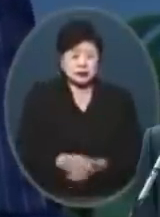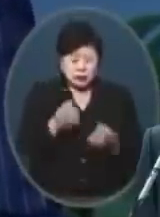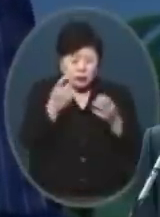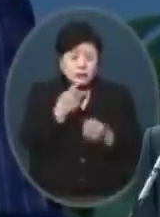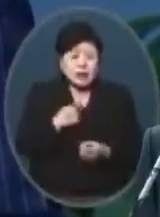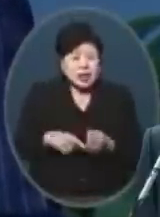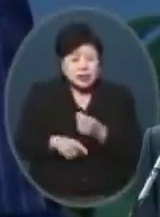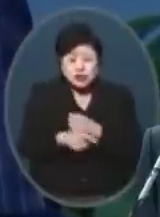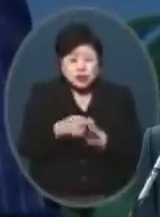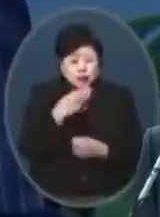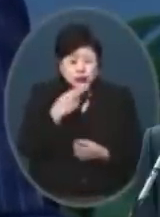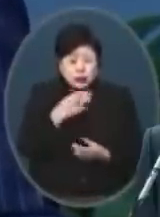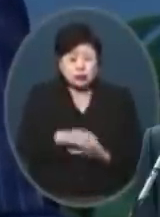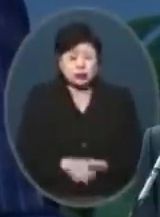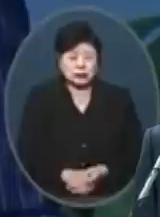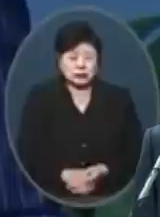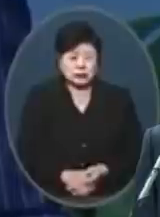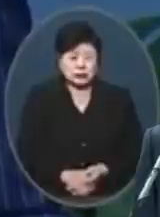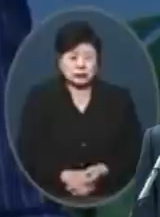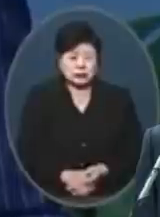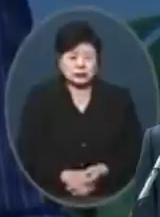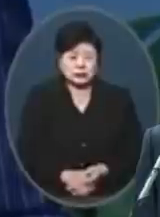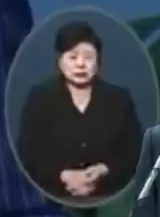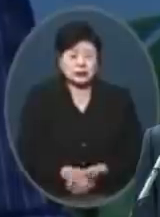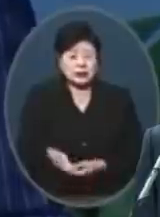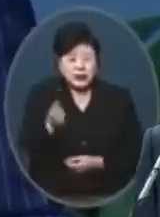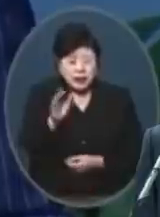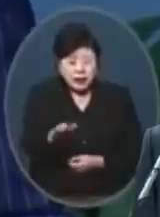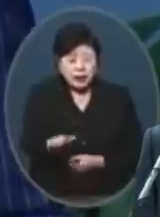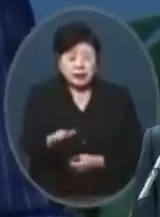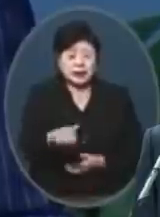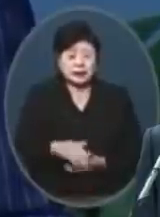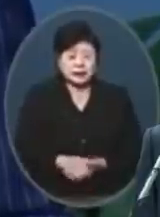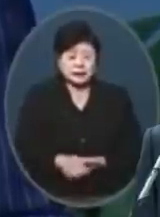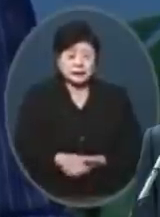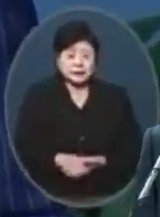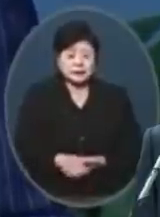고통당할 이유가 없습니다. 그런데